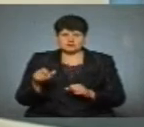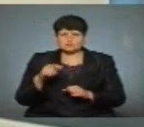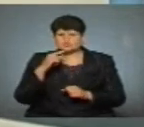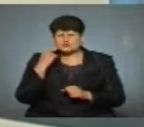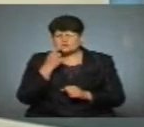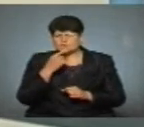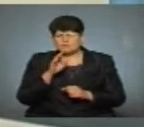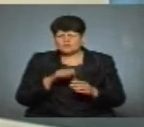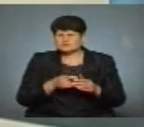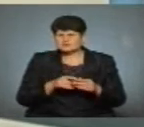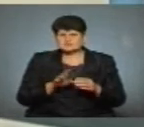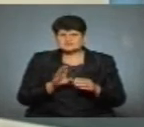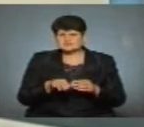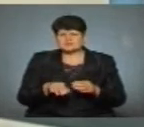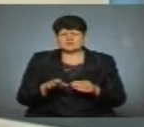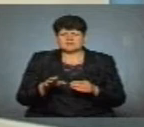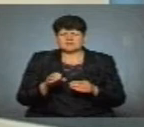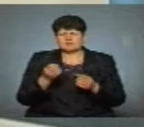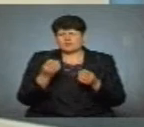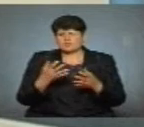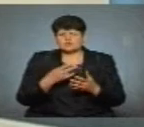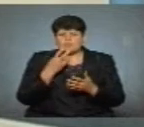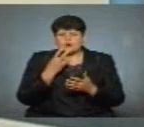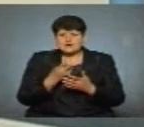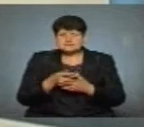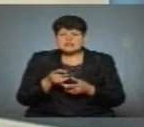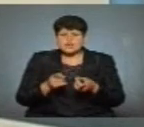це, знаєте, це просто показало